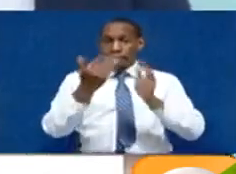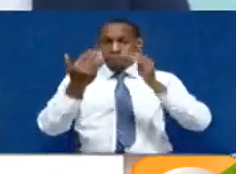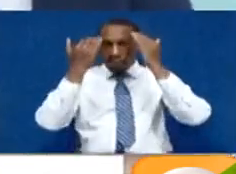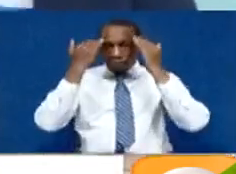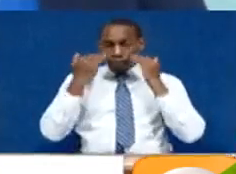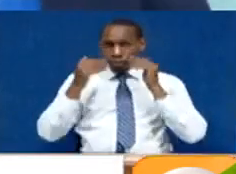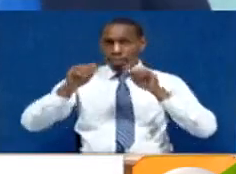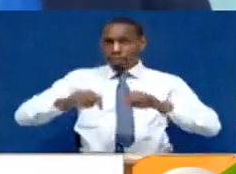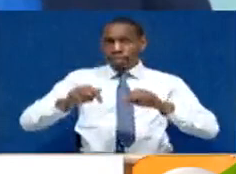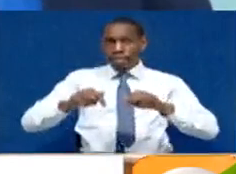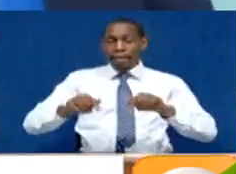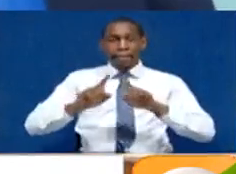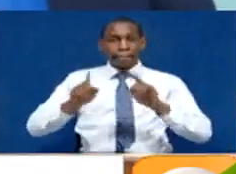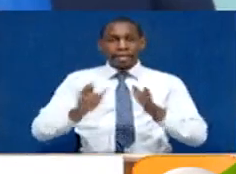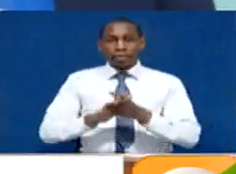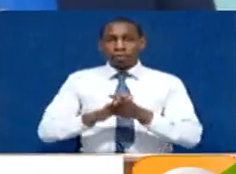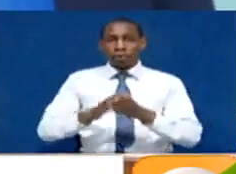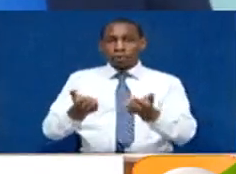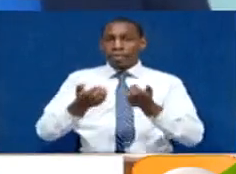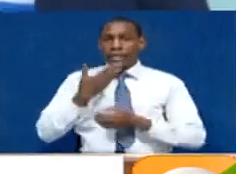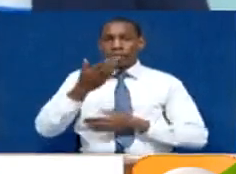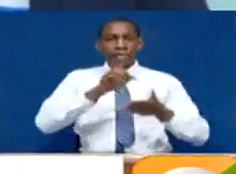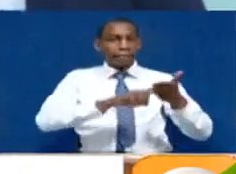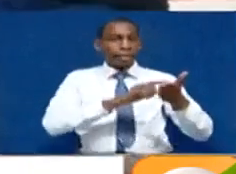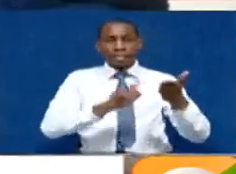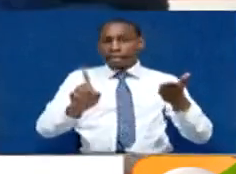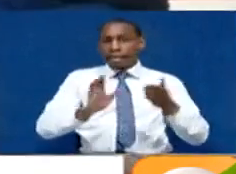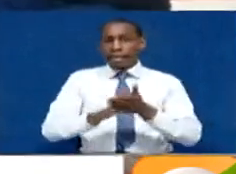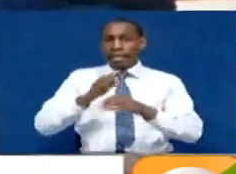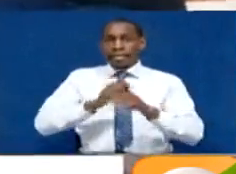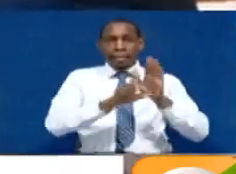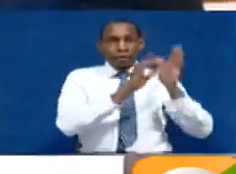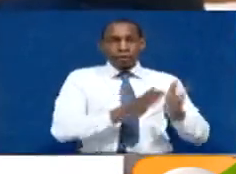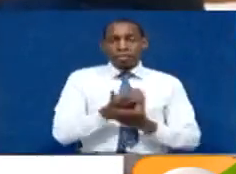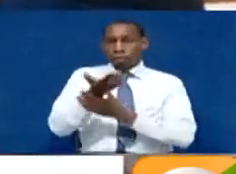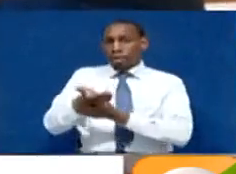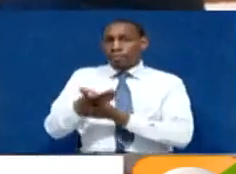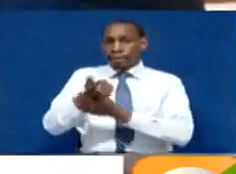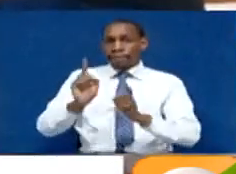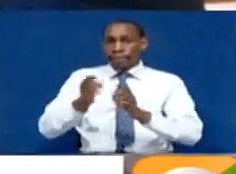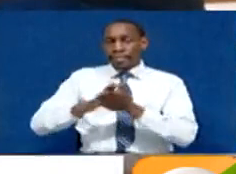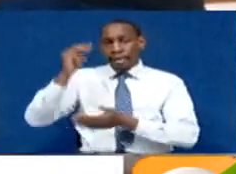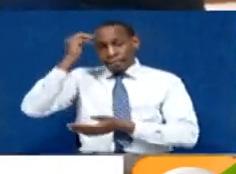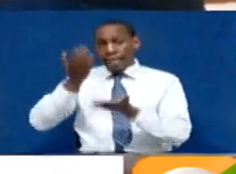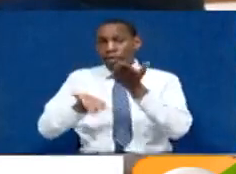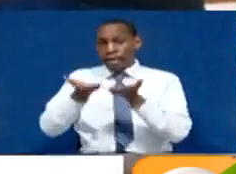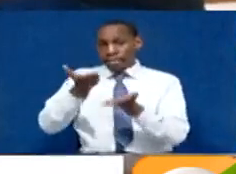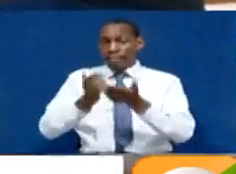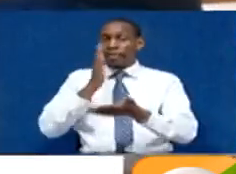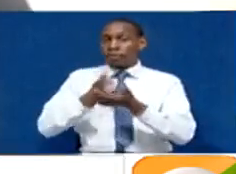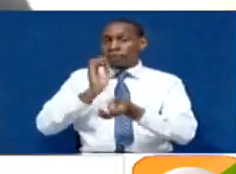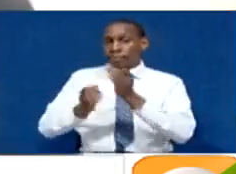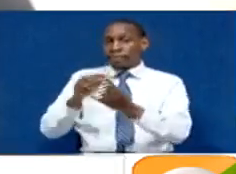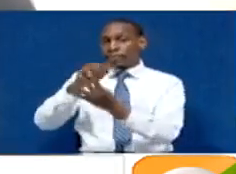walifikishwa mahakamani hii leo lakini hawakuhitajika kujibu mashtaka baada ya mawakili wao kuomba wafanyiwe utafiti wa kiakili